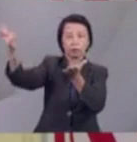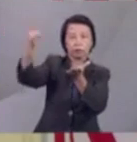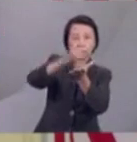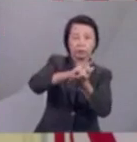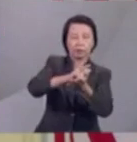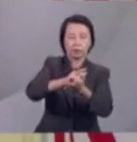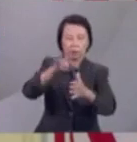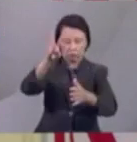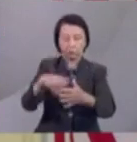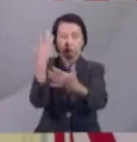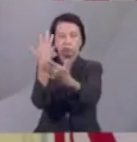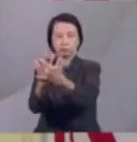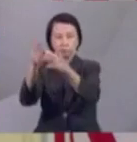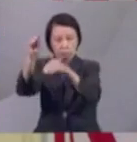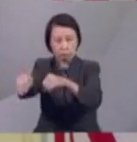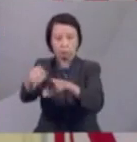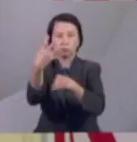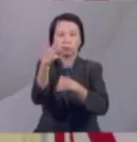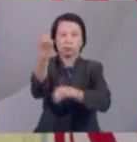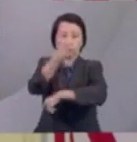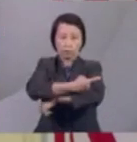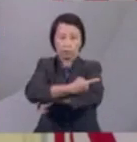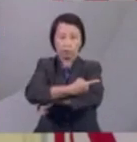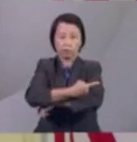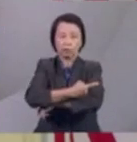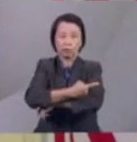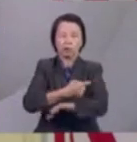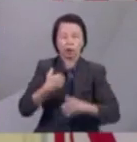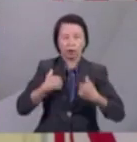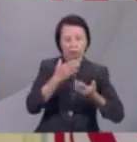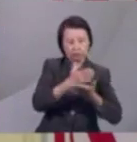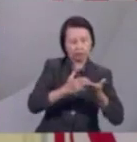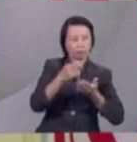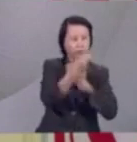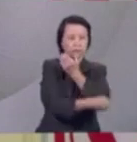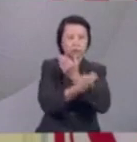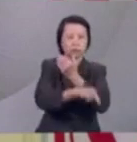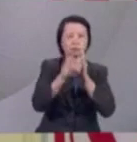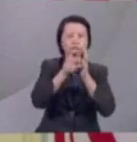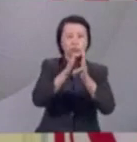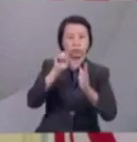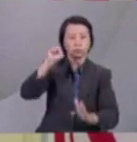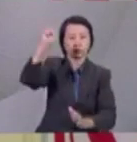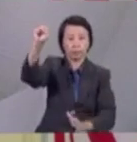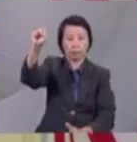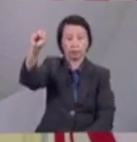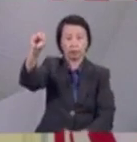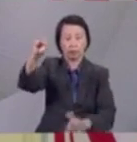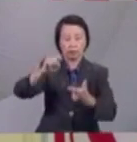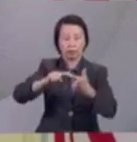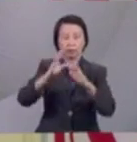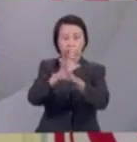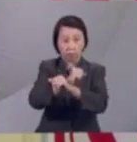wajib selama 14 hari. Beberapa negeri seperti di Sabah, di